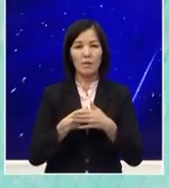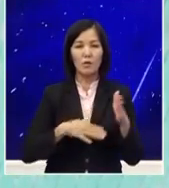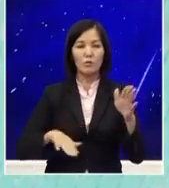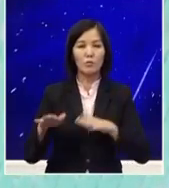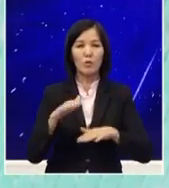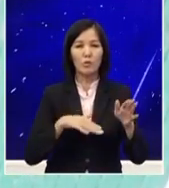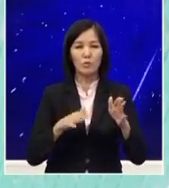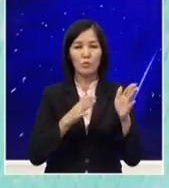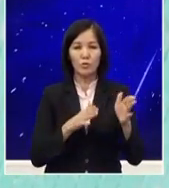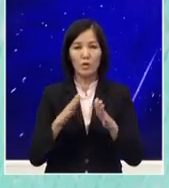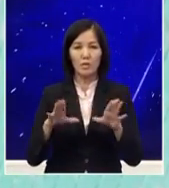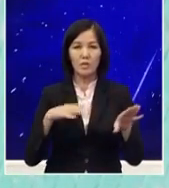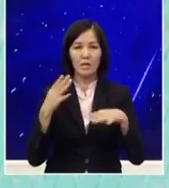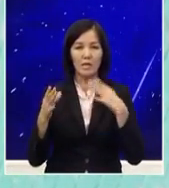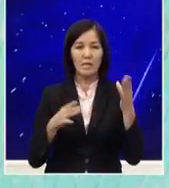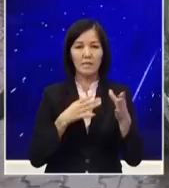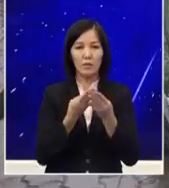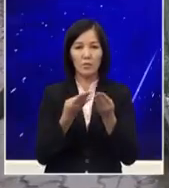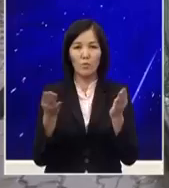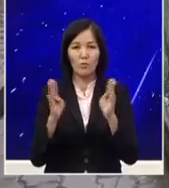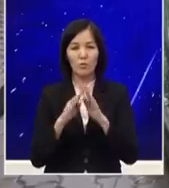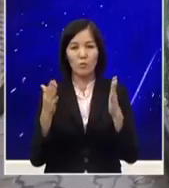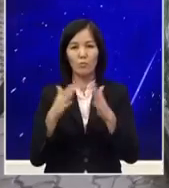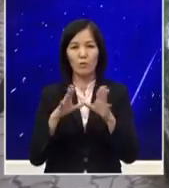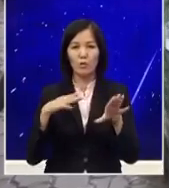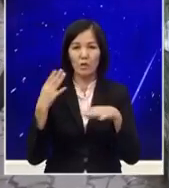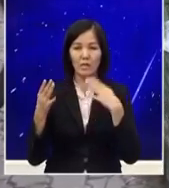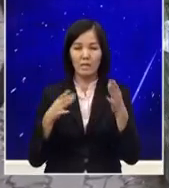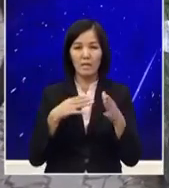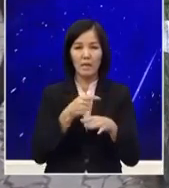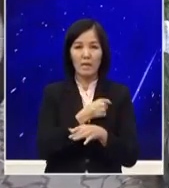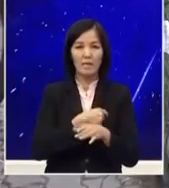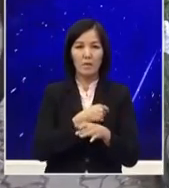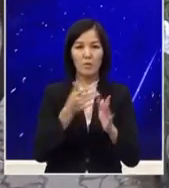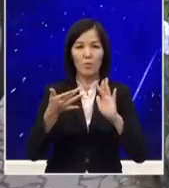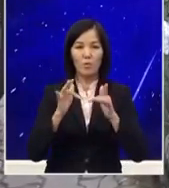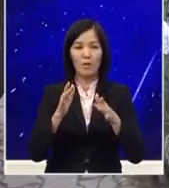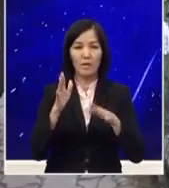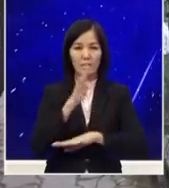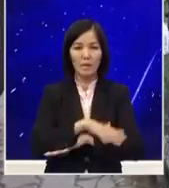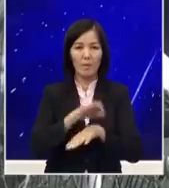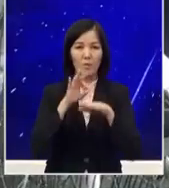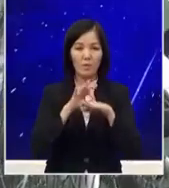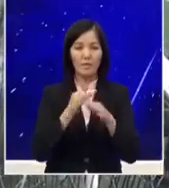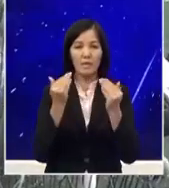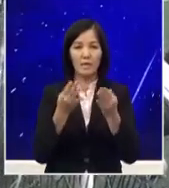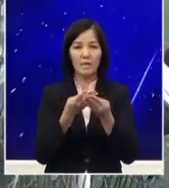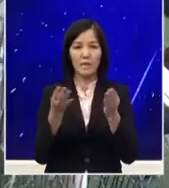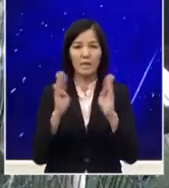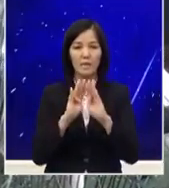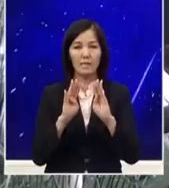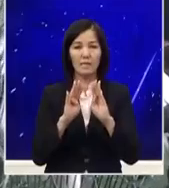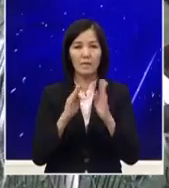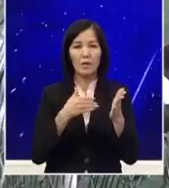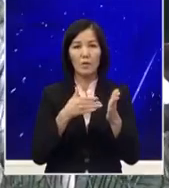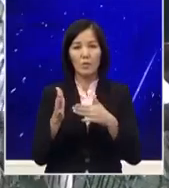тұрақты түрде айналысатын жастар оқшауланып үйлерінде жаттықты. Бапкерлері онлайн режимінде сабақ берді. Енді міне карантин шаралары